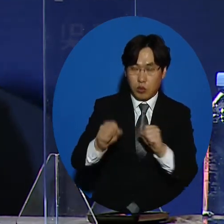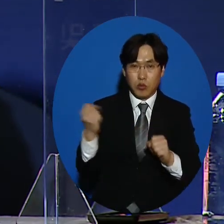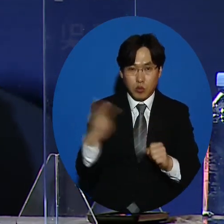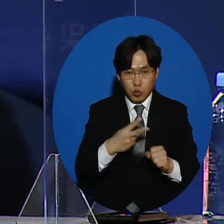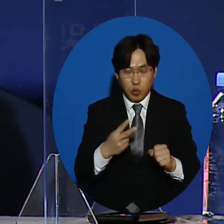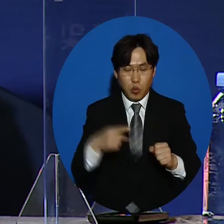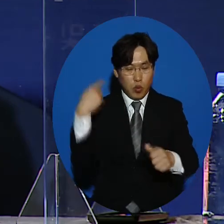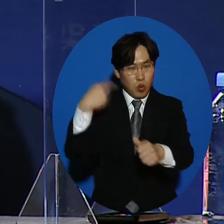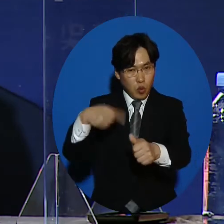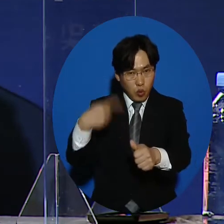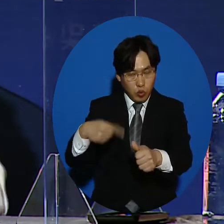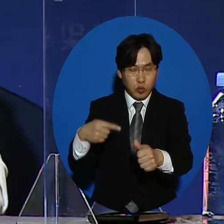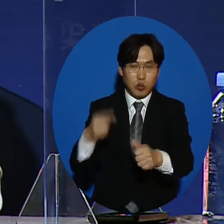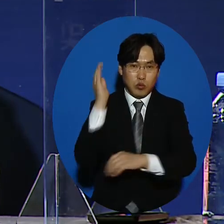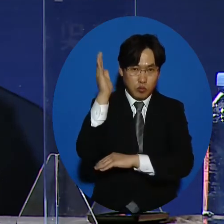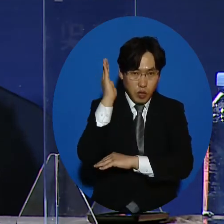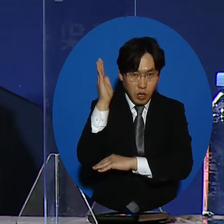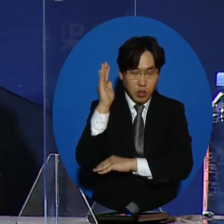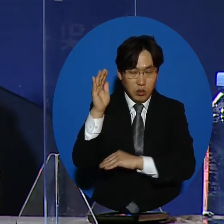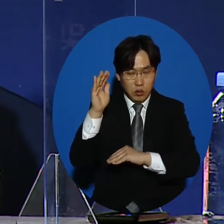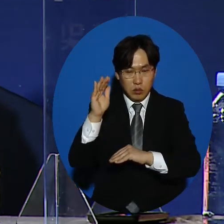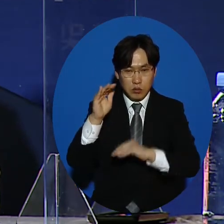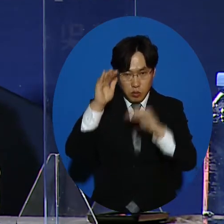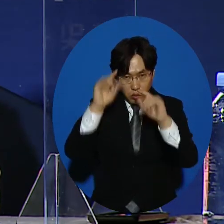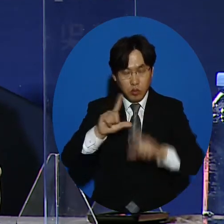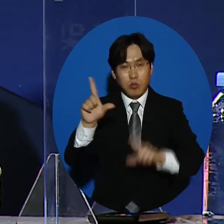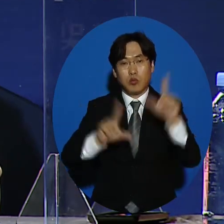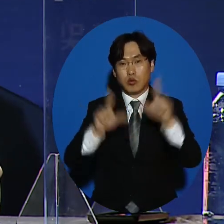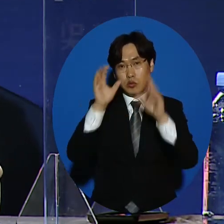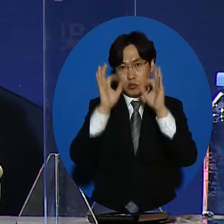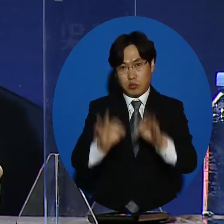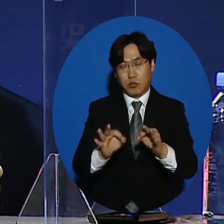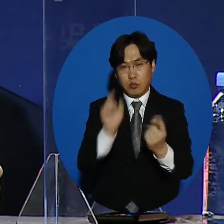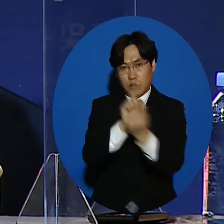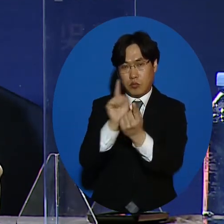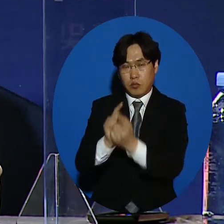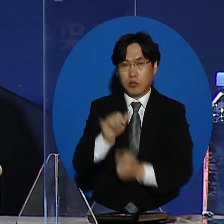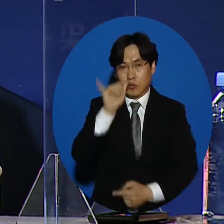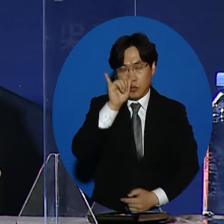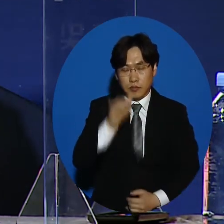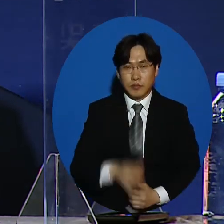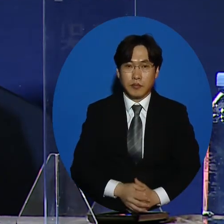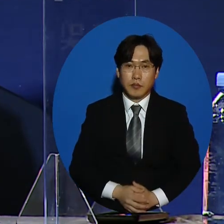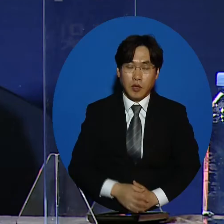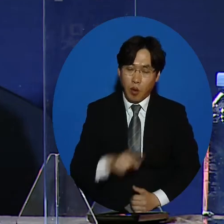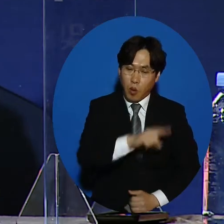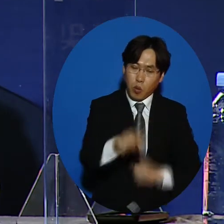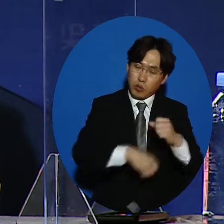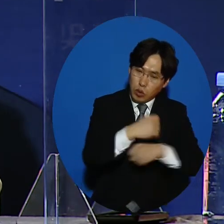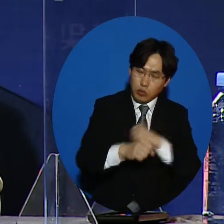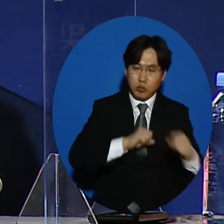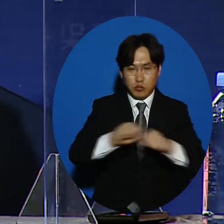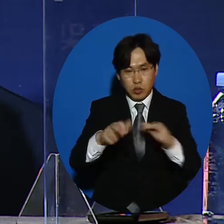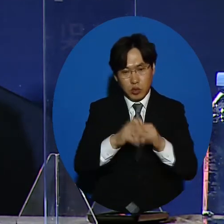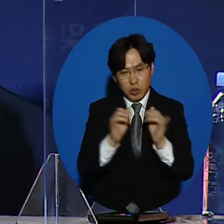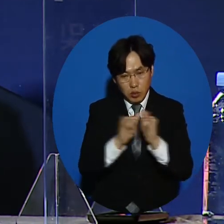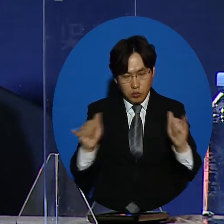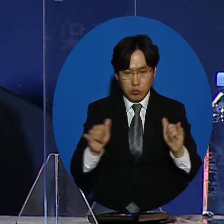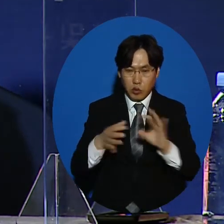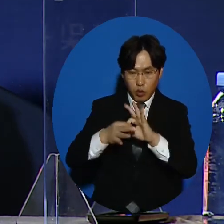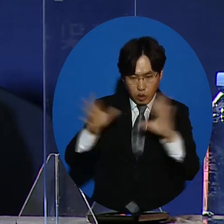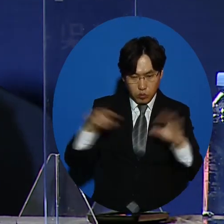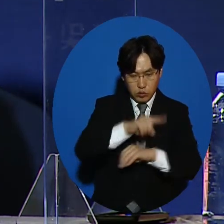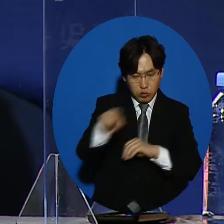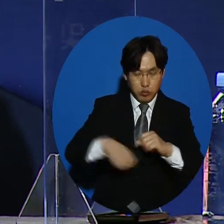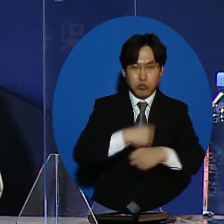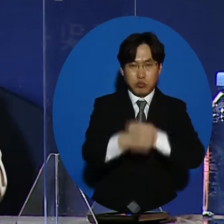직접 강의도 하시고요. 저는 이제 그런 모습들을 여러 번 접했었습니다. 그래서 참 되게 자유롭다라는 생각도 했고